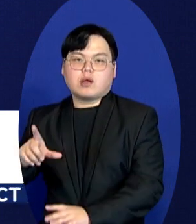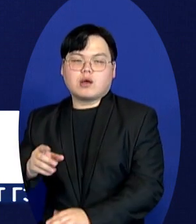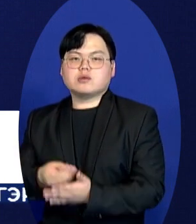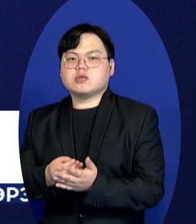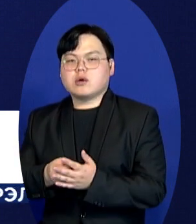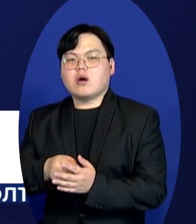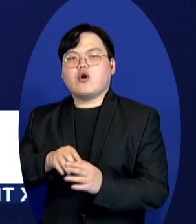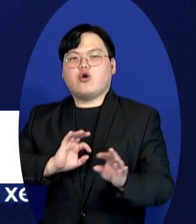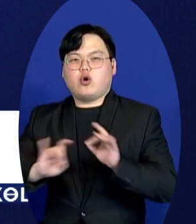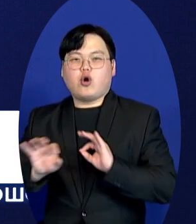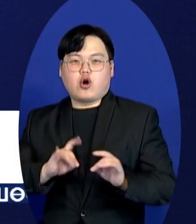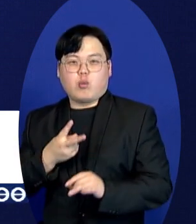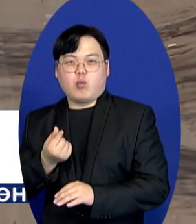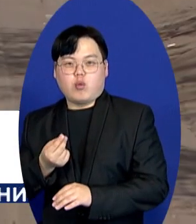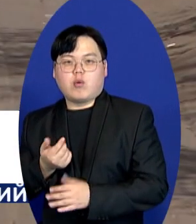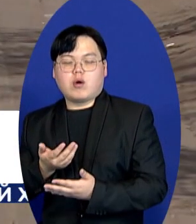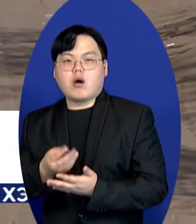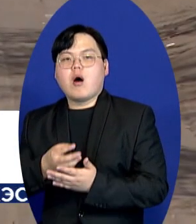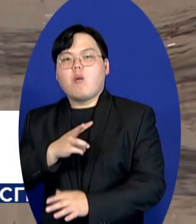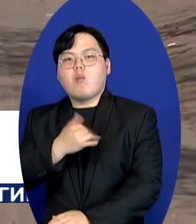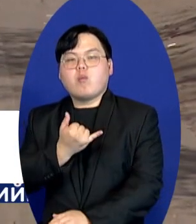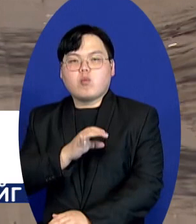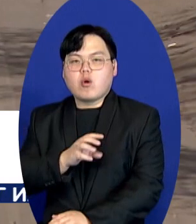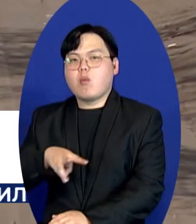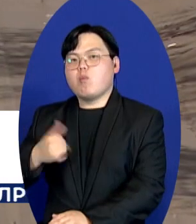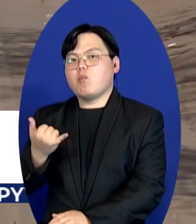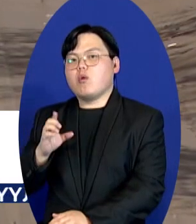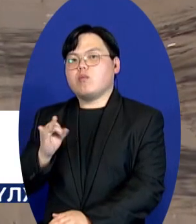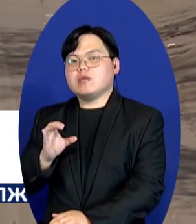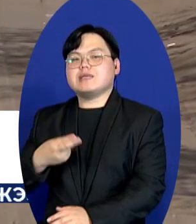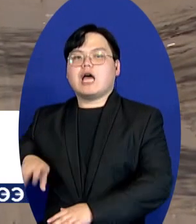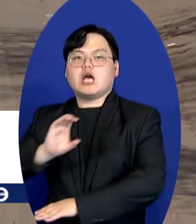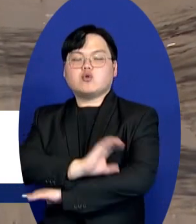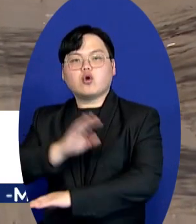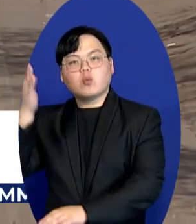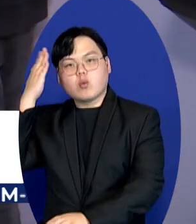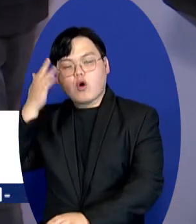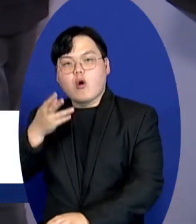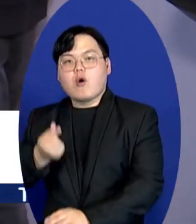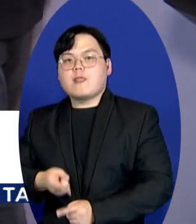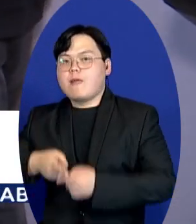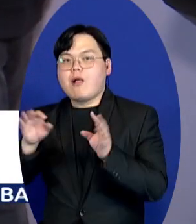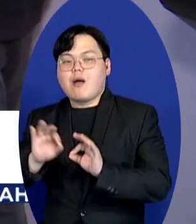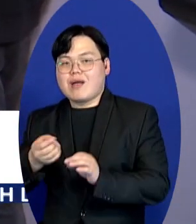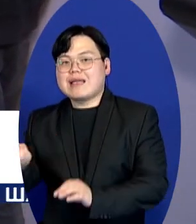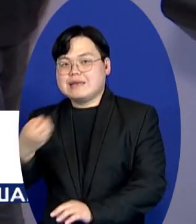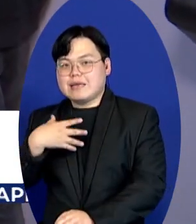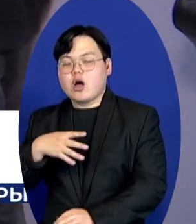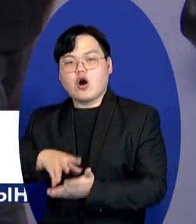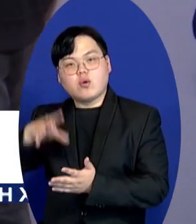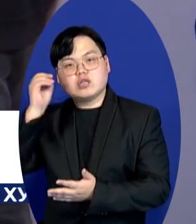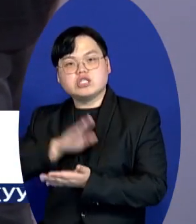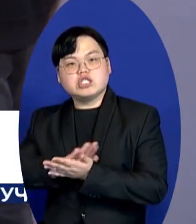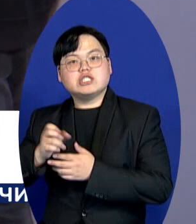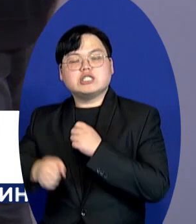үнэ тогтоодог. Энэ жил Монгол улсын их сургууль болон Монгол улсын боловсролын их сургууль дотор байрны үнэ нэмээгүй гэдгийг хэлж байна. Оюутнуудын хувьд шинэ